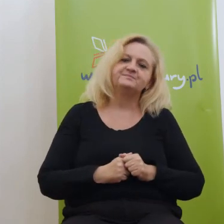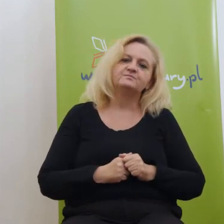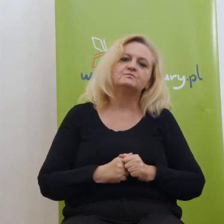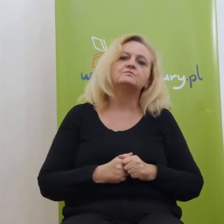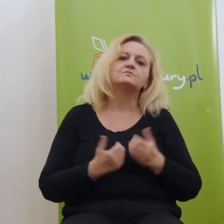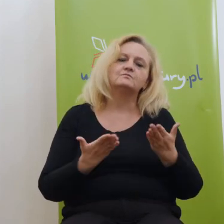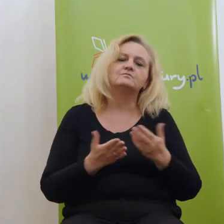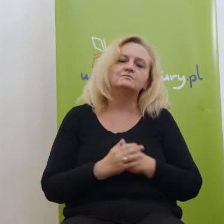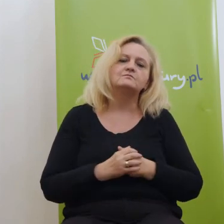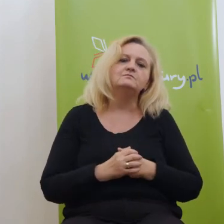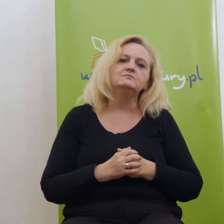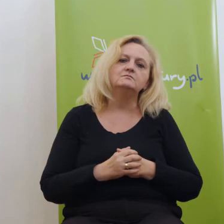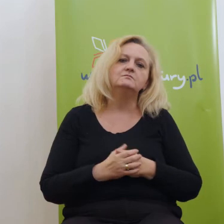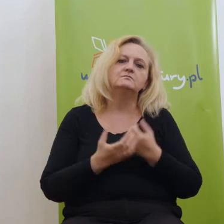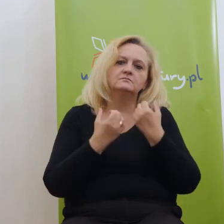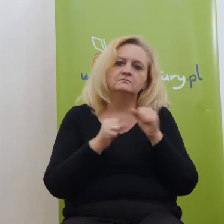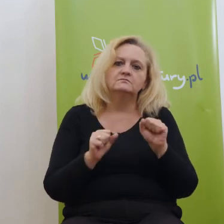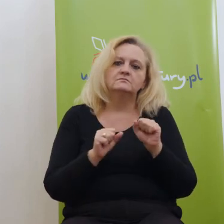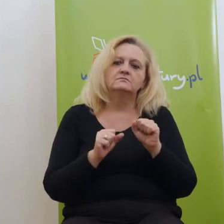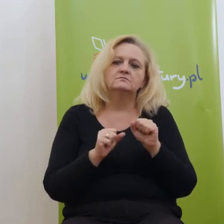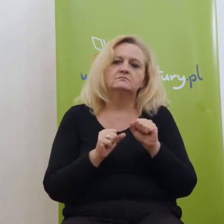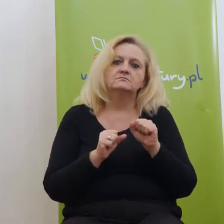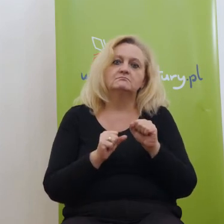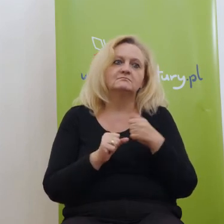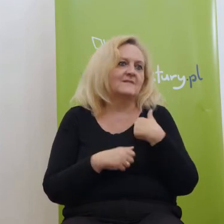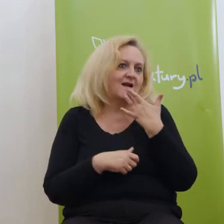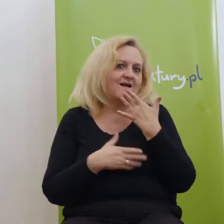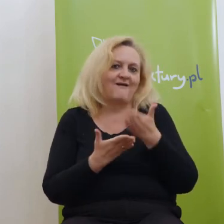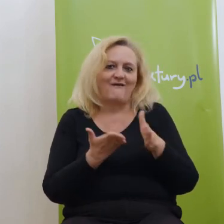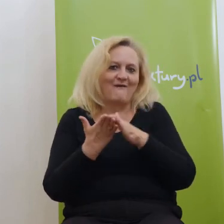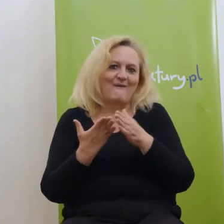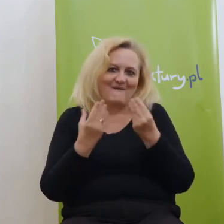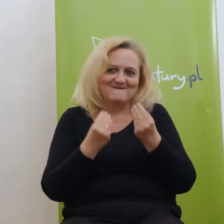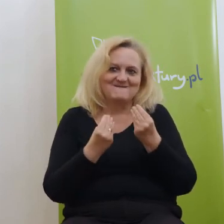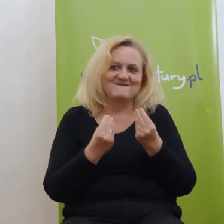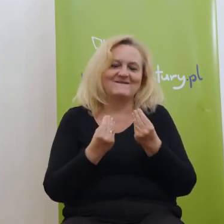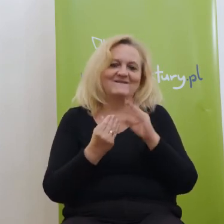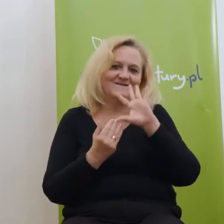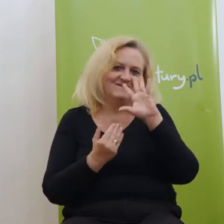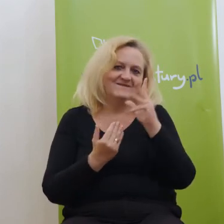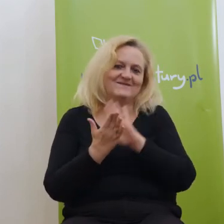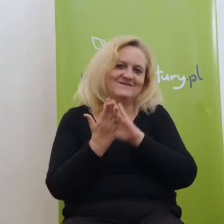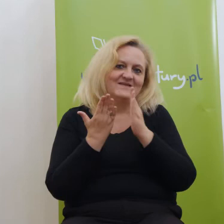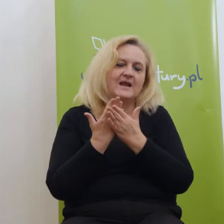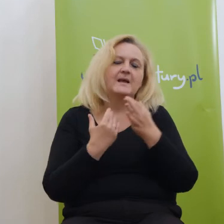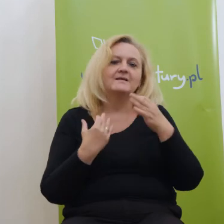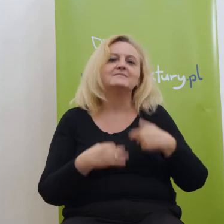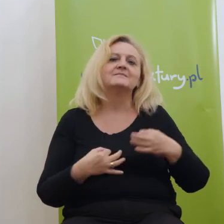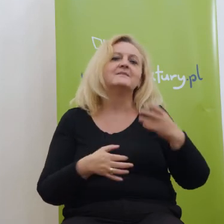No i bardzo zależała na tej okładce Hani